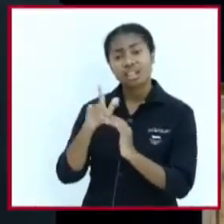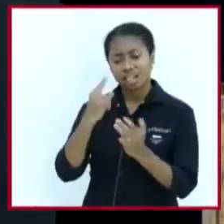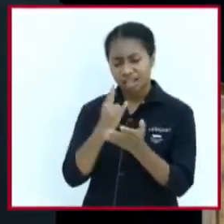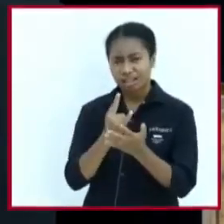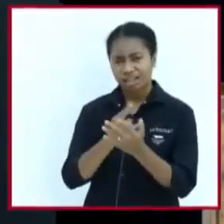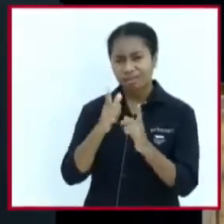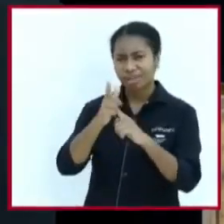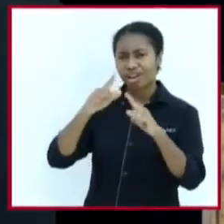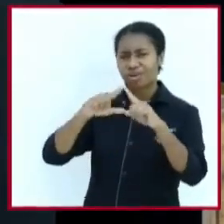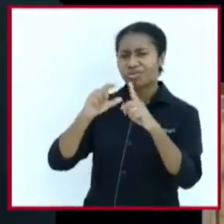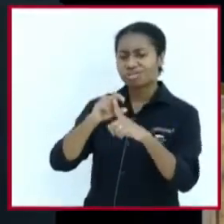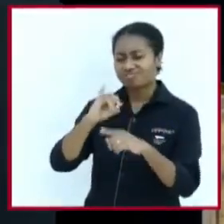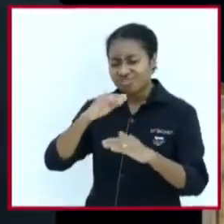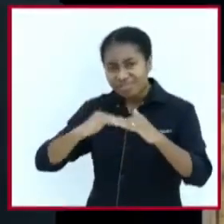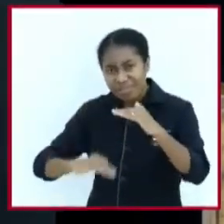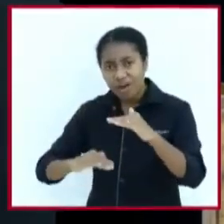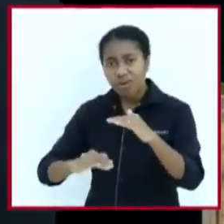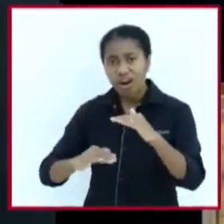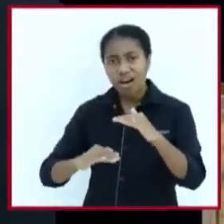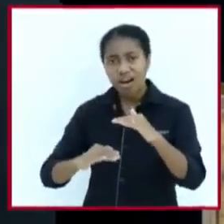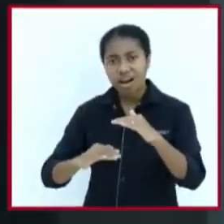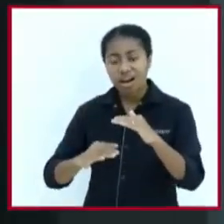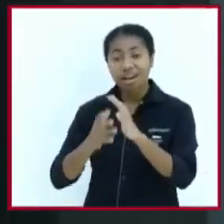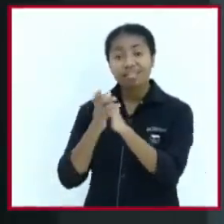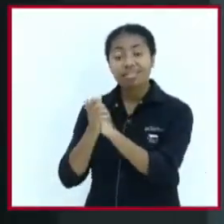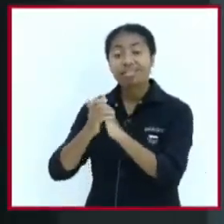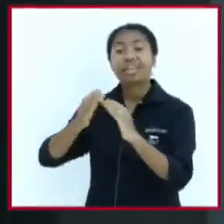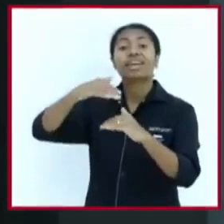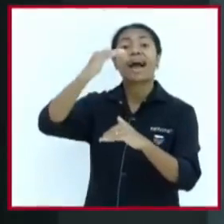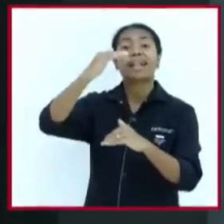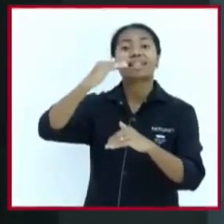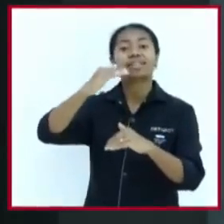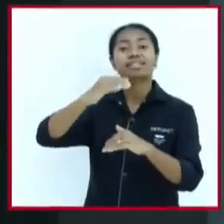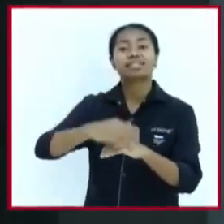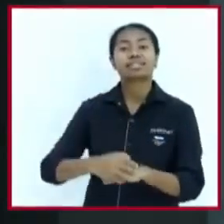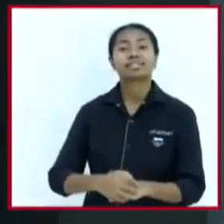atas kalau begitu Kristen dengan yang lain apalagi